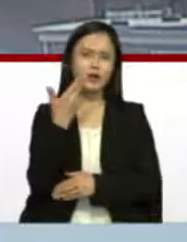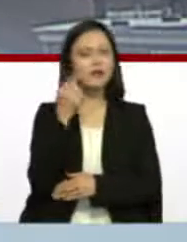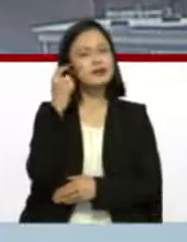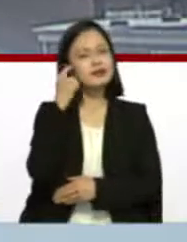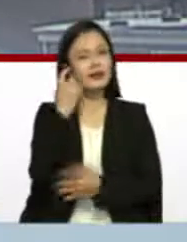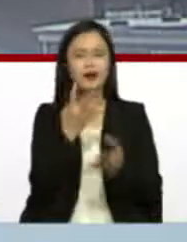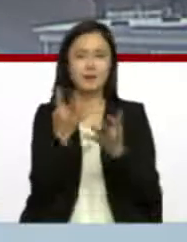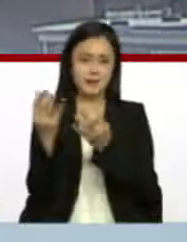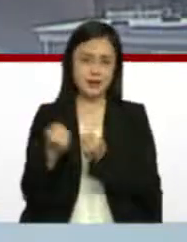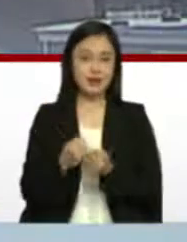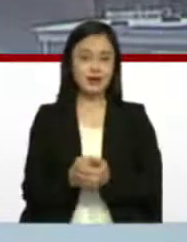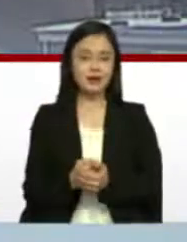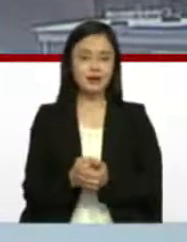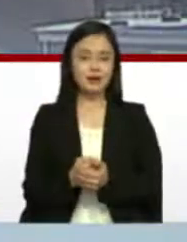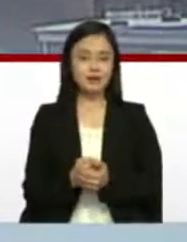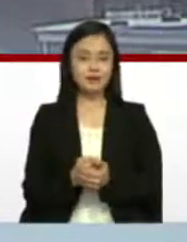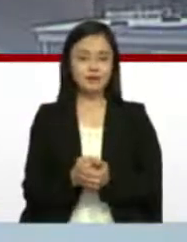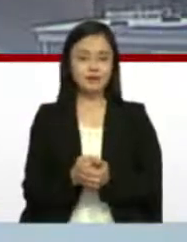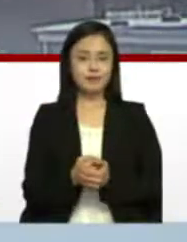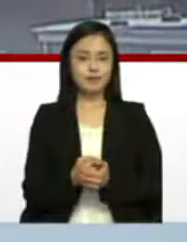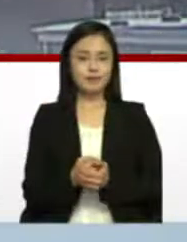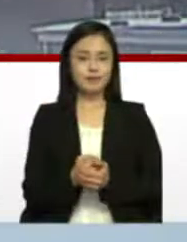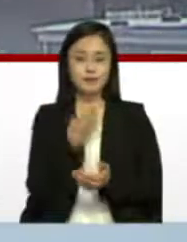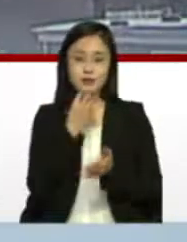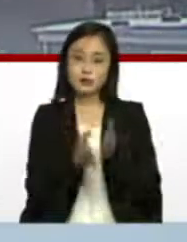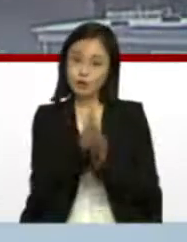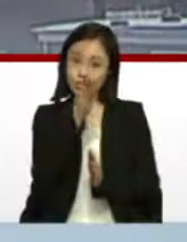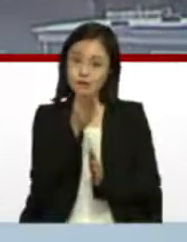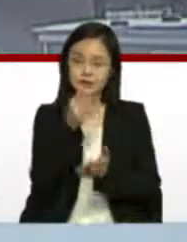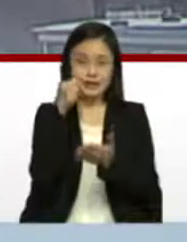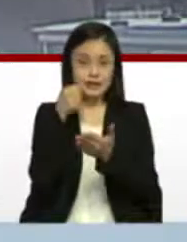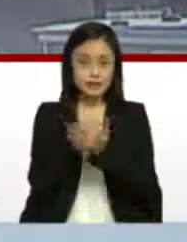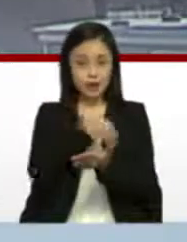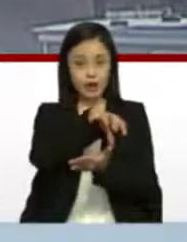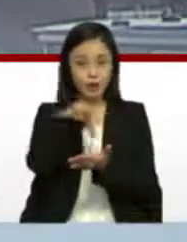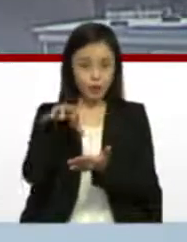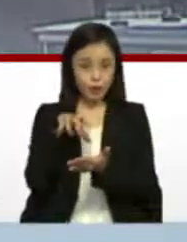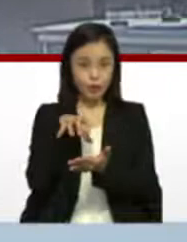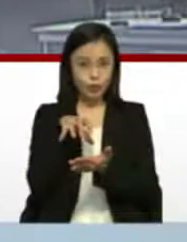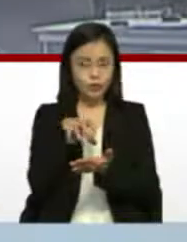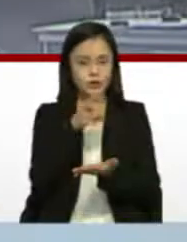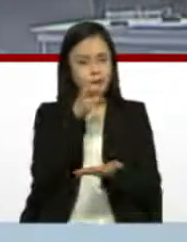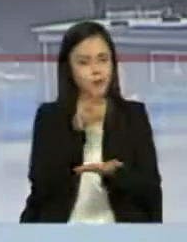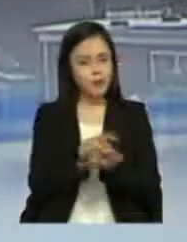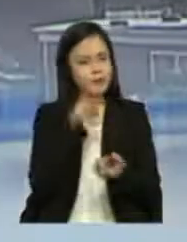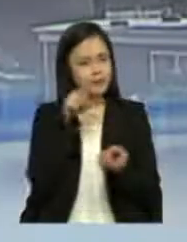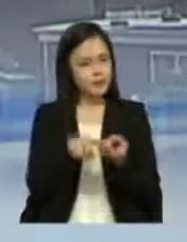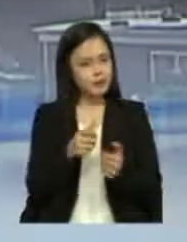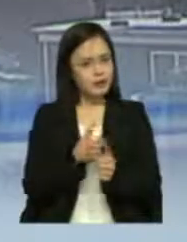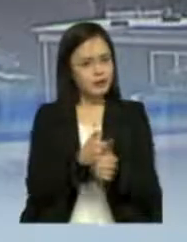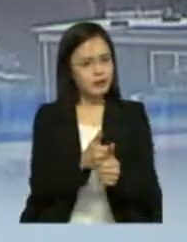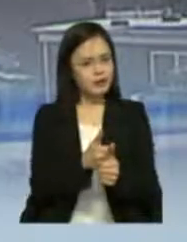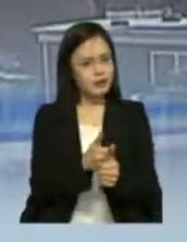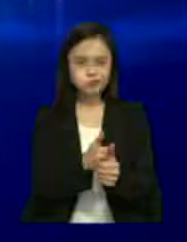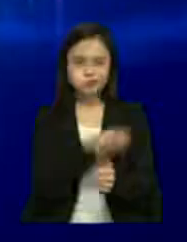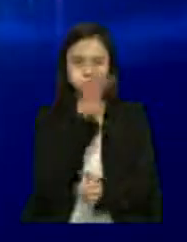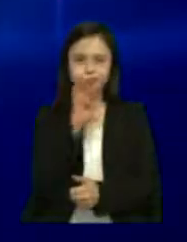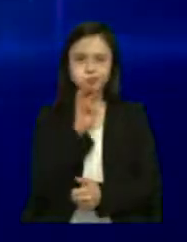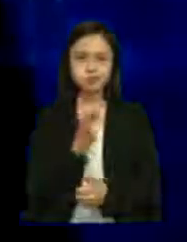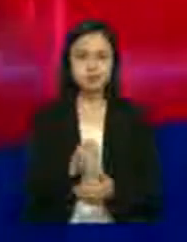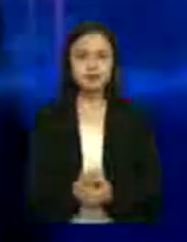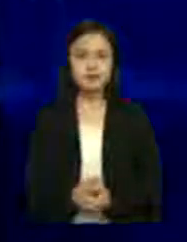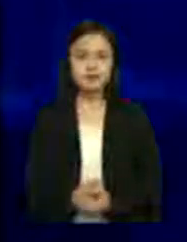주택들을 건축 짜 산으로 지정 했는데 이는 법적인 근거가 없었습니다 계속해서 진균 기자입니다